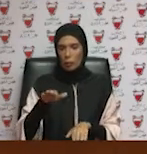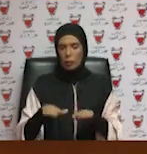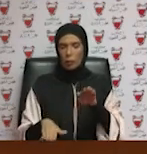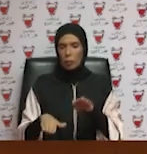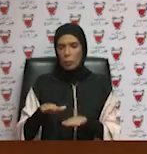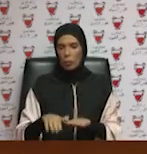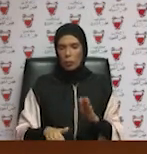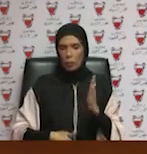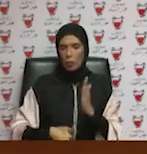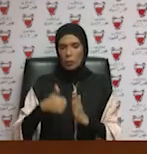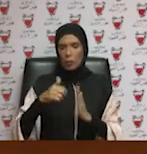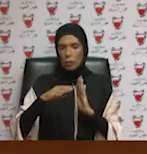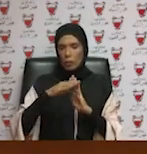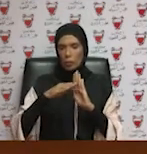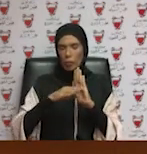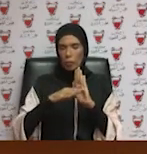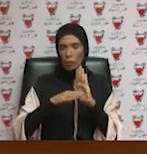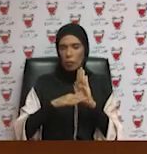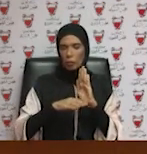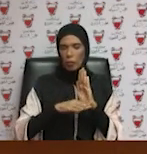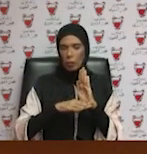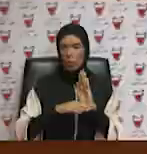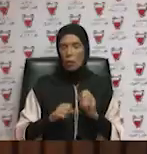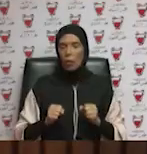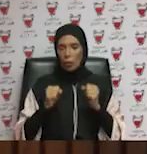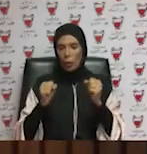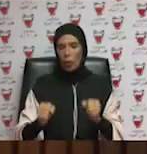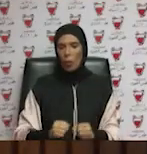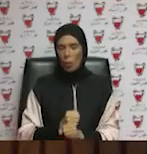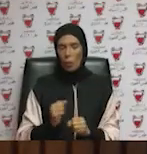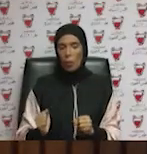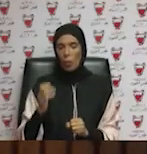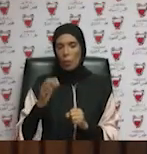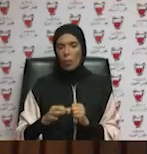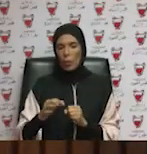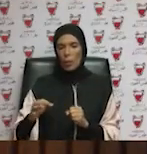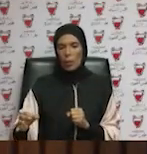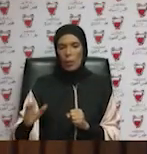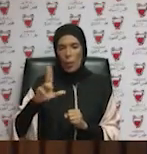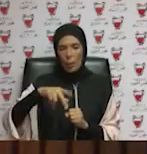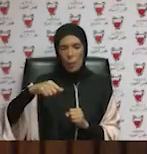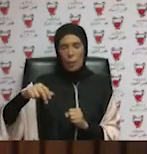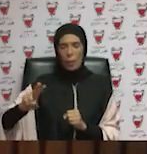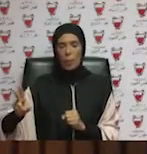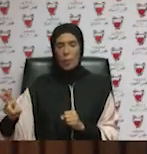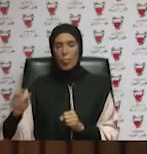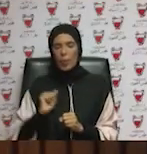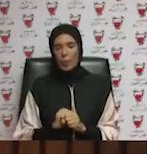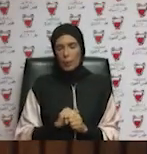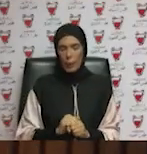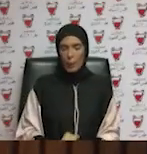تم إنجازه من برامج وأنشطة ومشاريع تفصيلية في القطاعات الحكومية المختلفة، إلا أنها